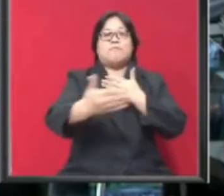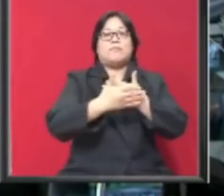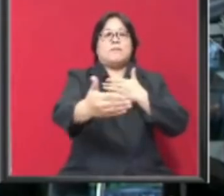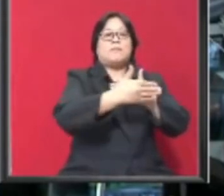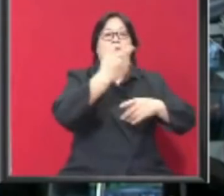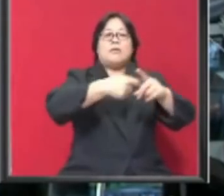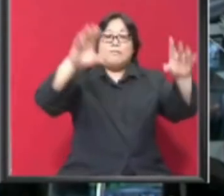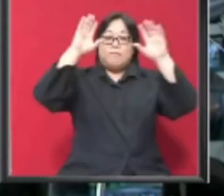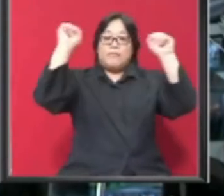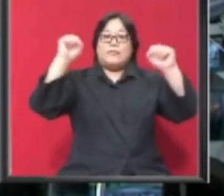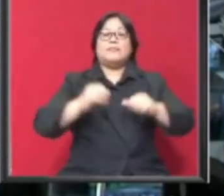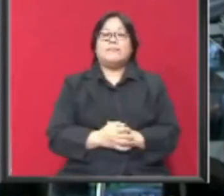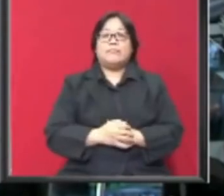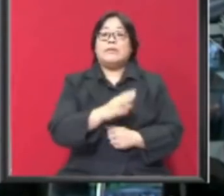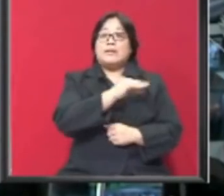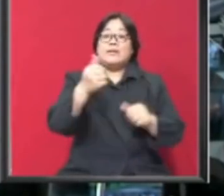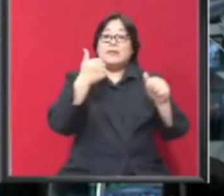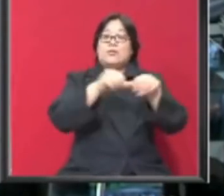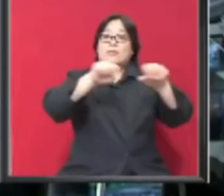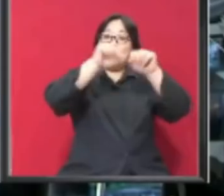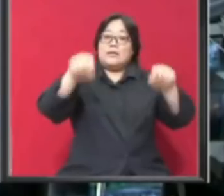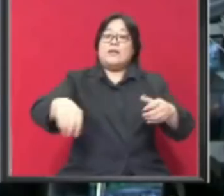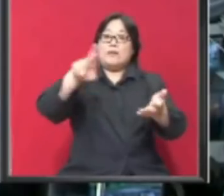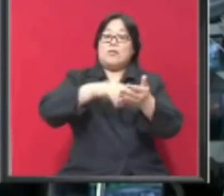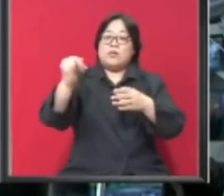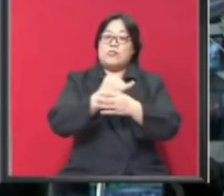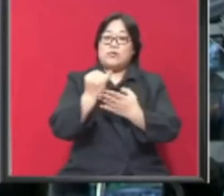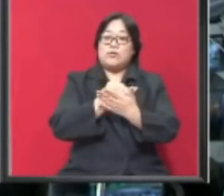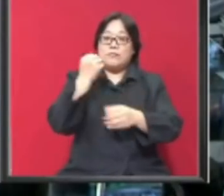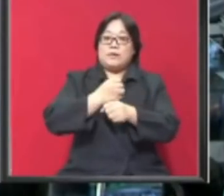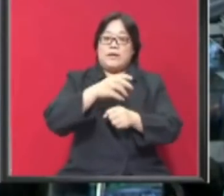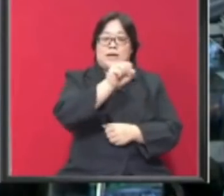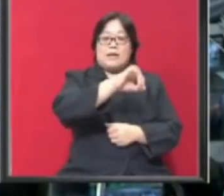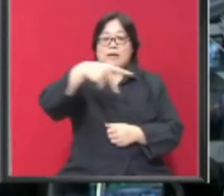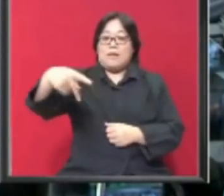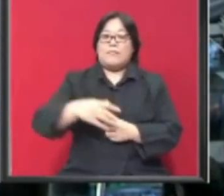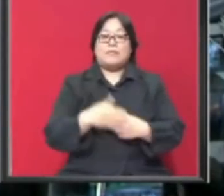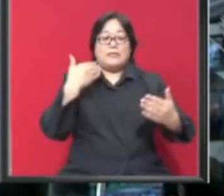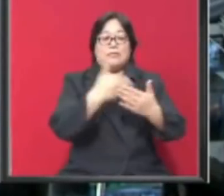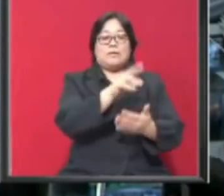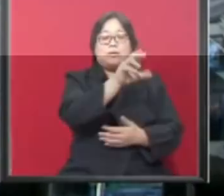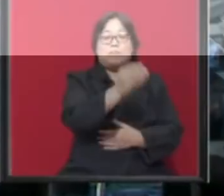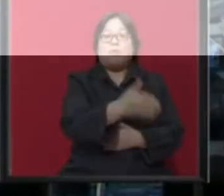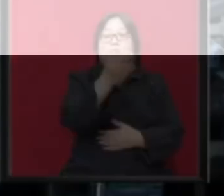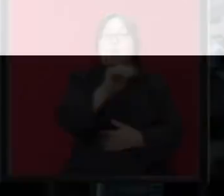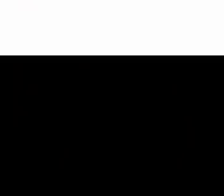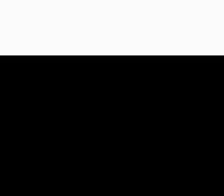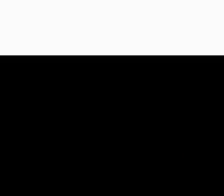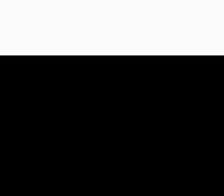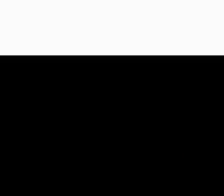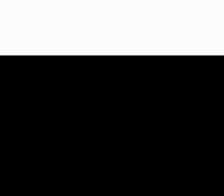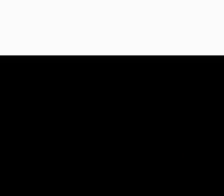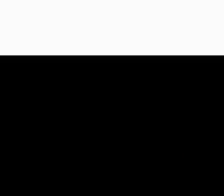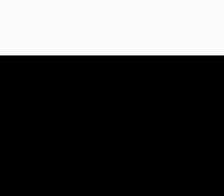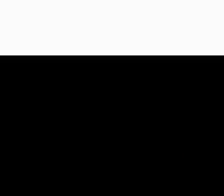Bernas oleh dewan ini diberi tempat dalam menjawan 2021 sekian terima kasih